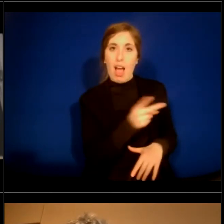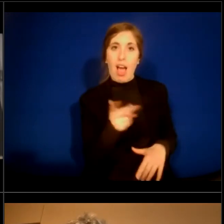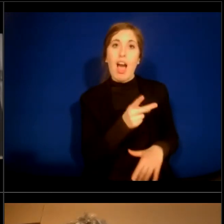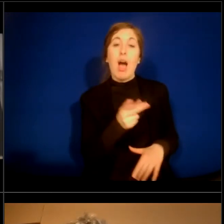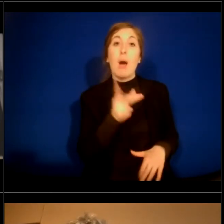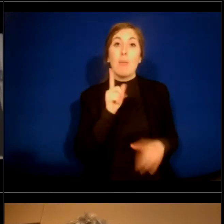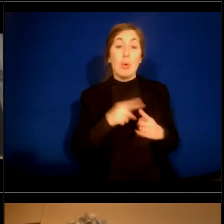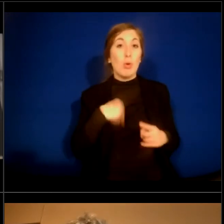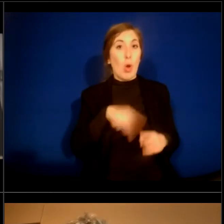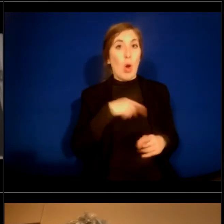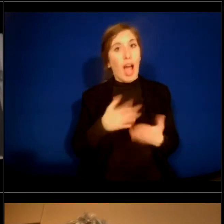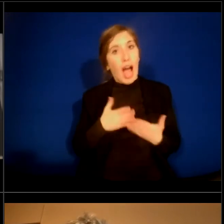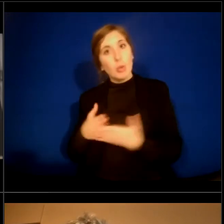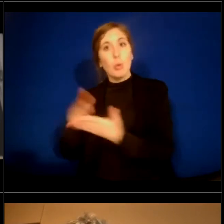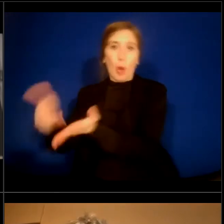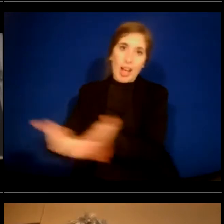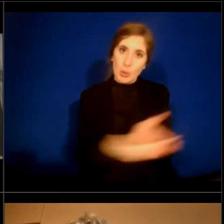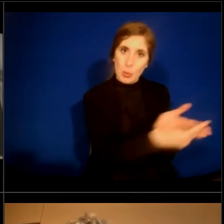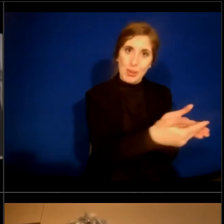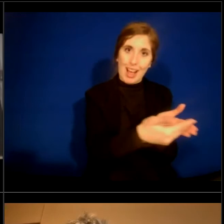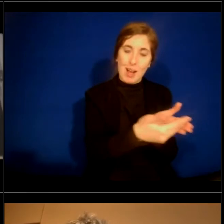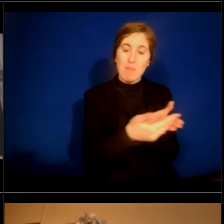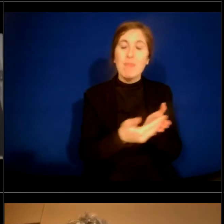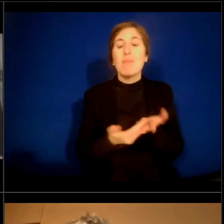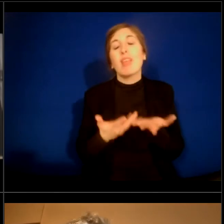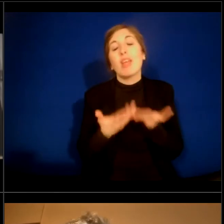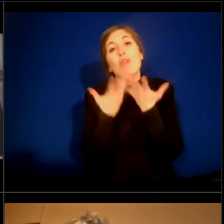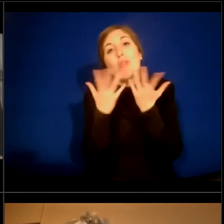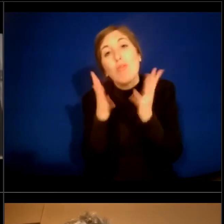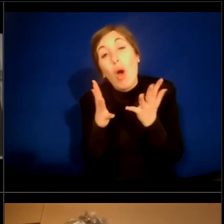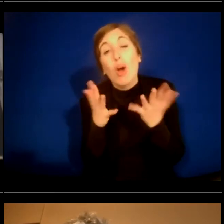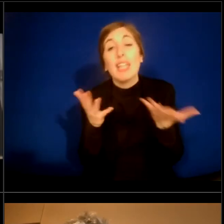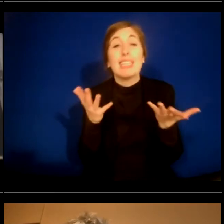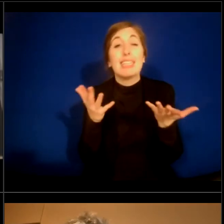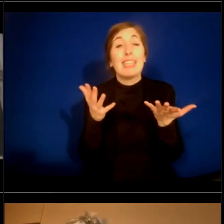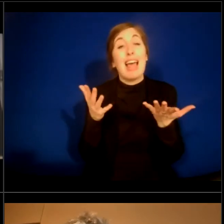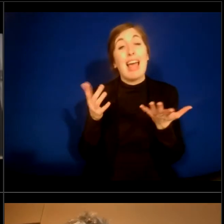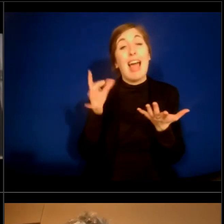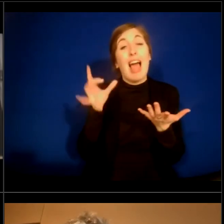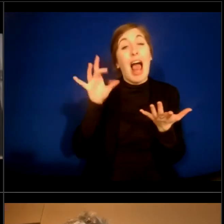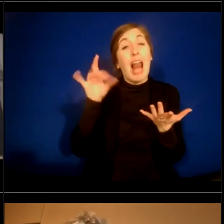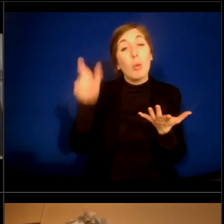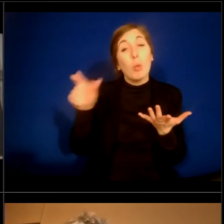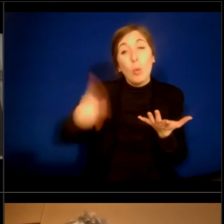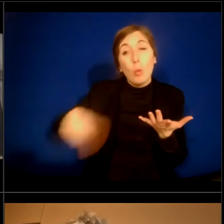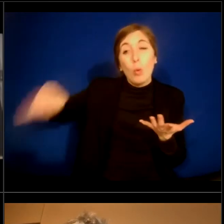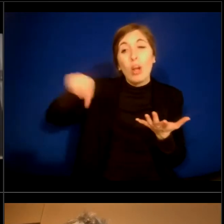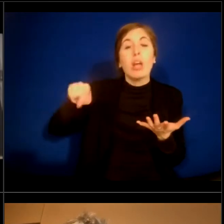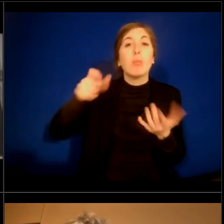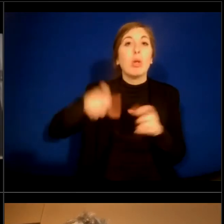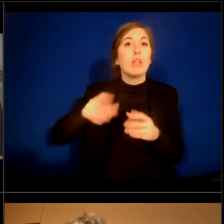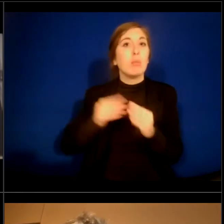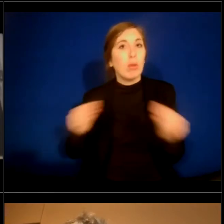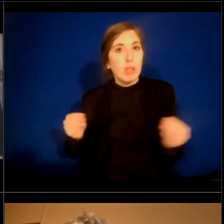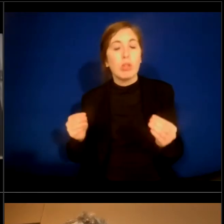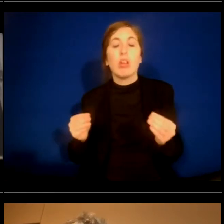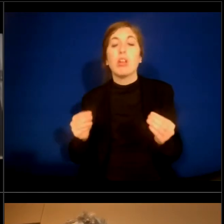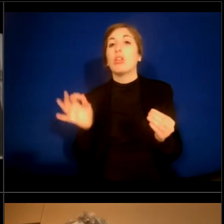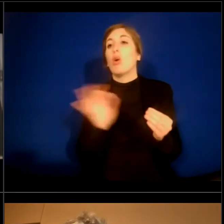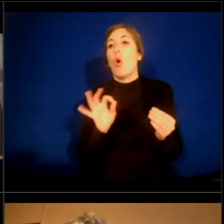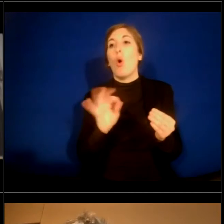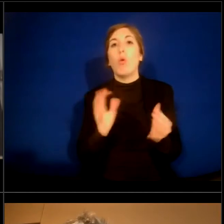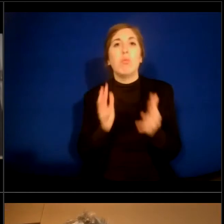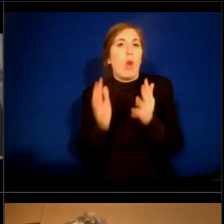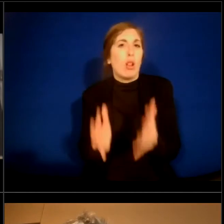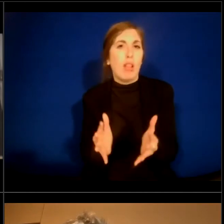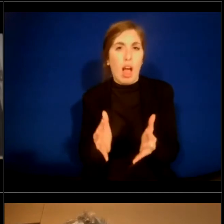quindi forse alcuni di loro potrebbero o professionalmente o volontaristicamente aiutarci